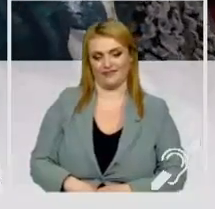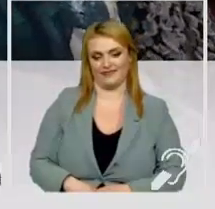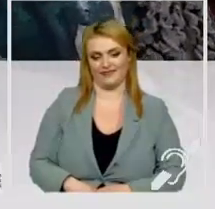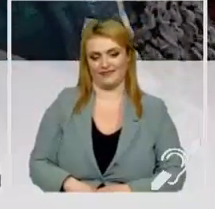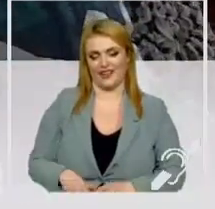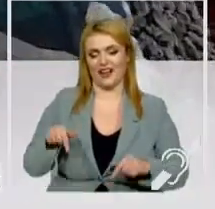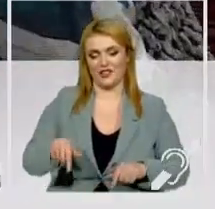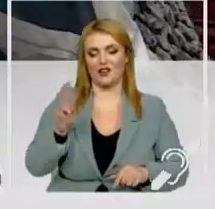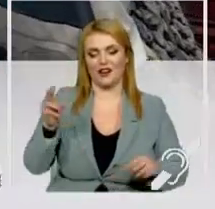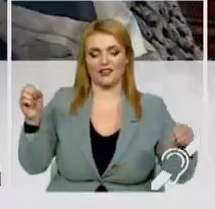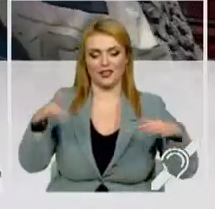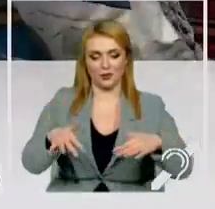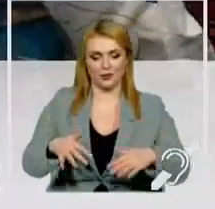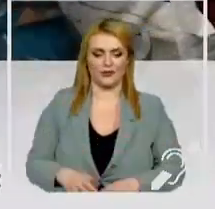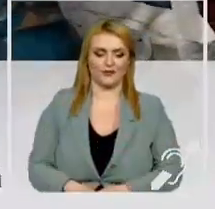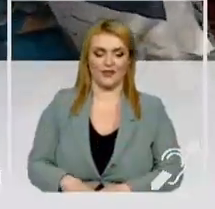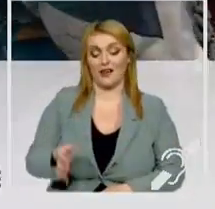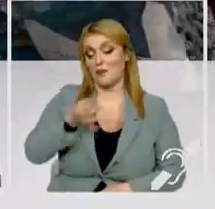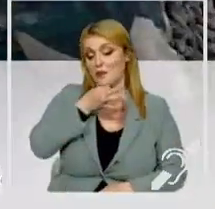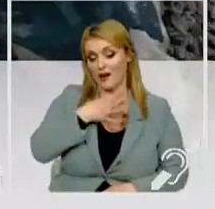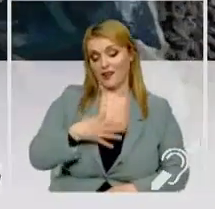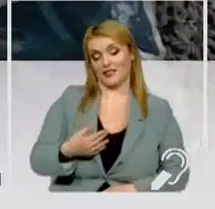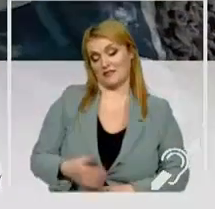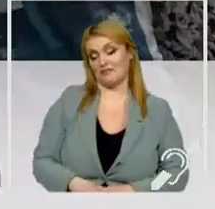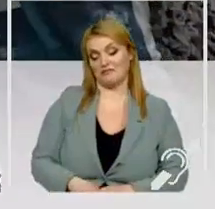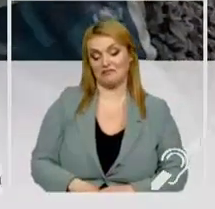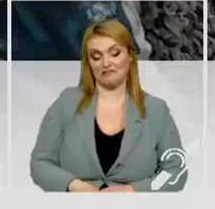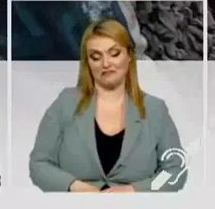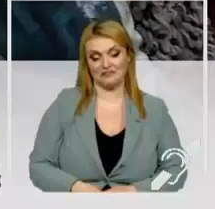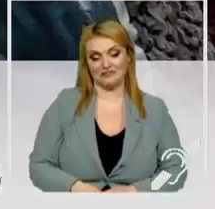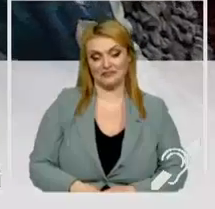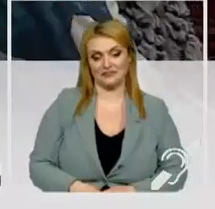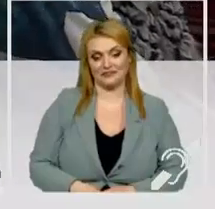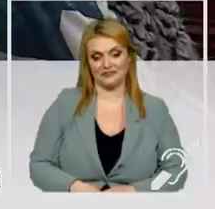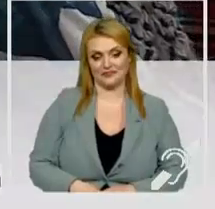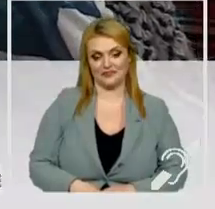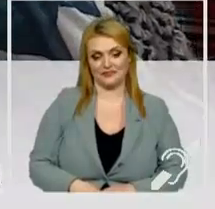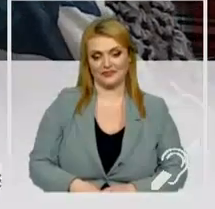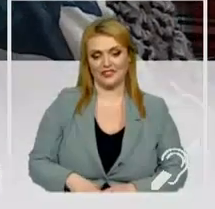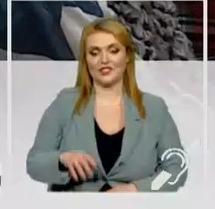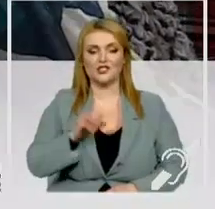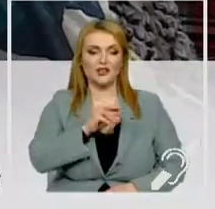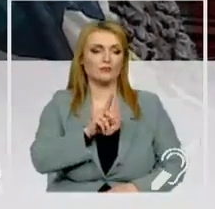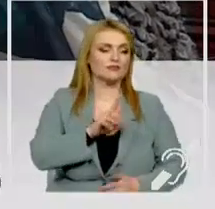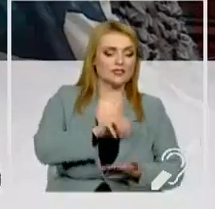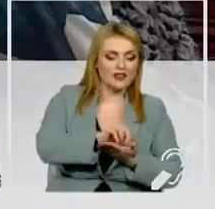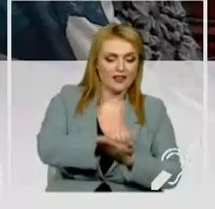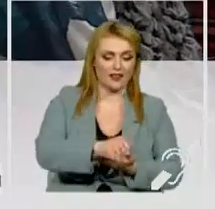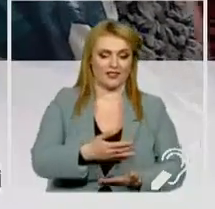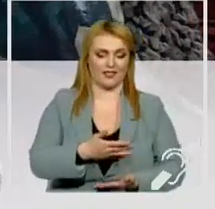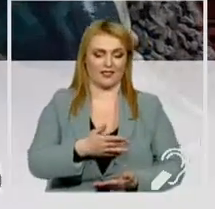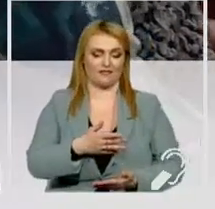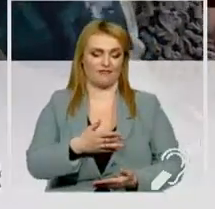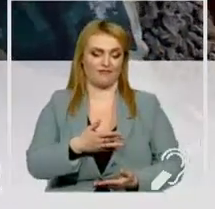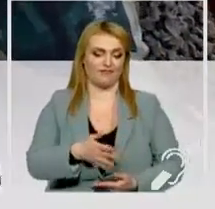se adună și, în primul rând, îmi place tare mult să mă ocup cu ceva. Mai